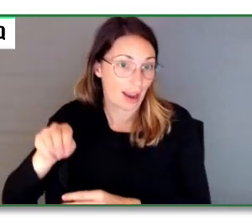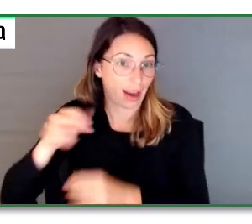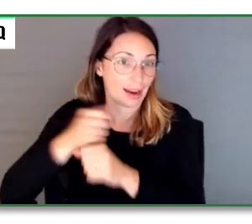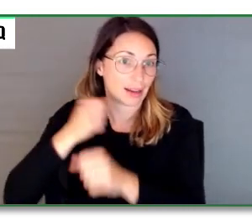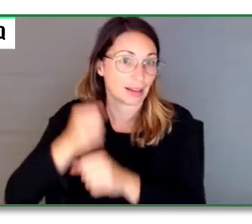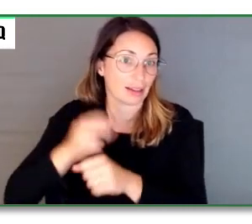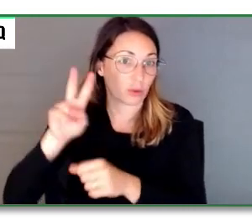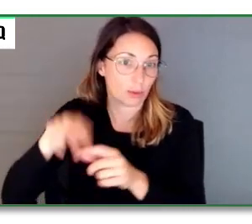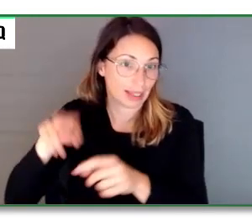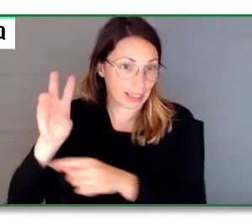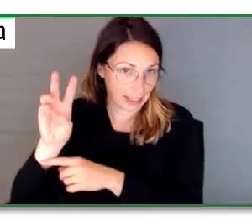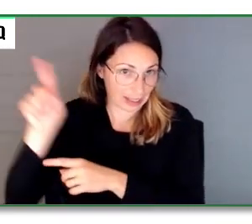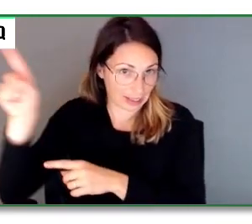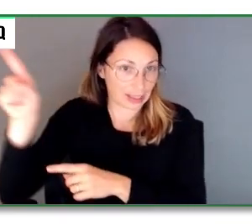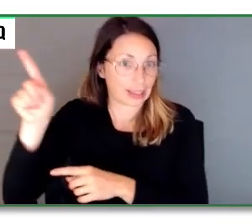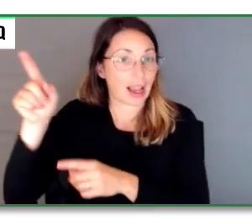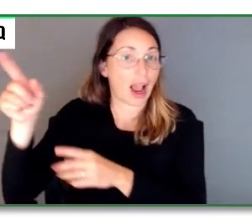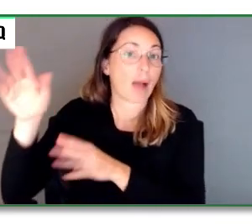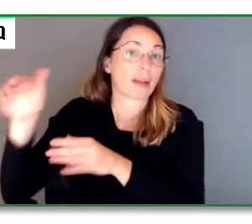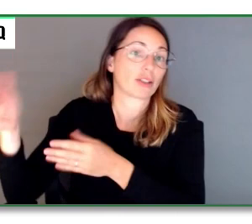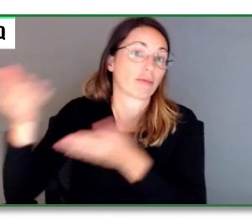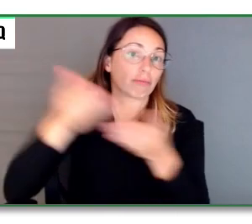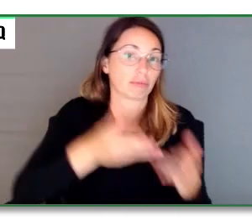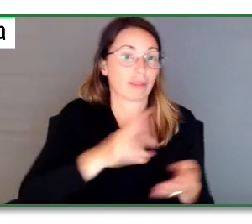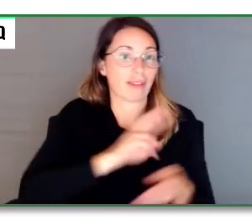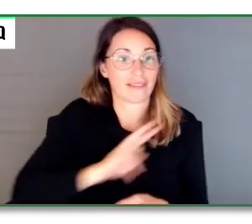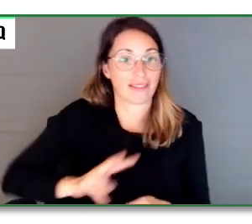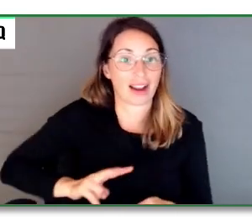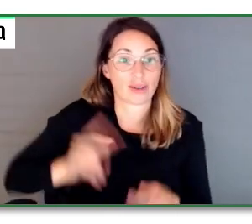Il l'a ramené à Vancouver pour les Jeux d'hiver de